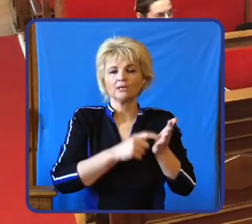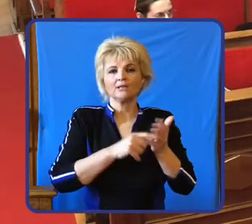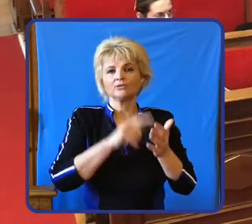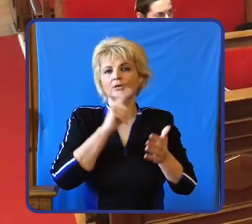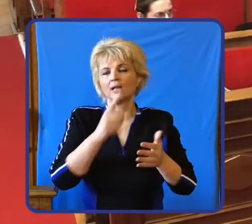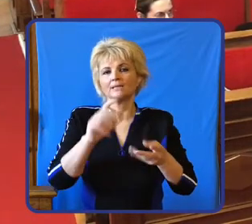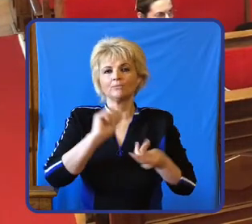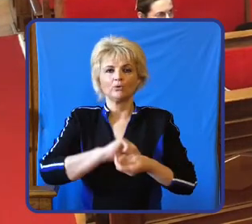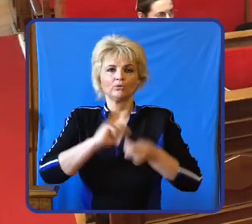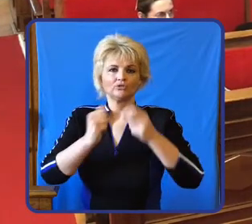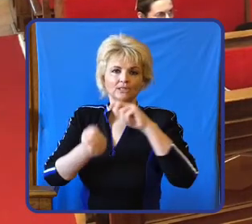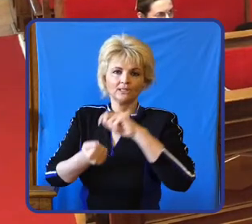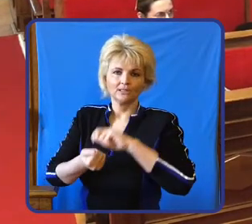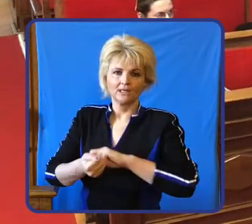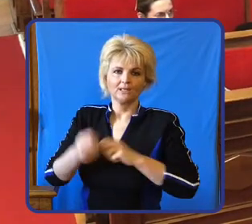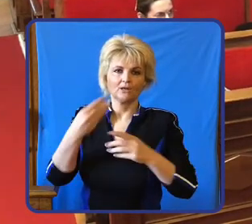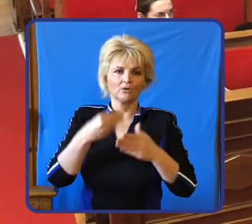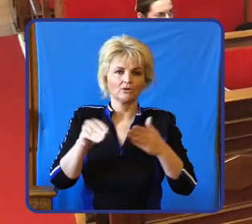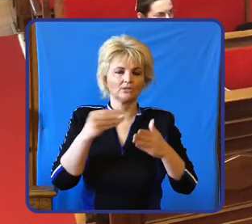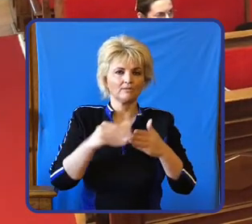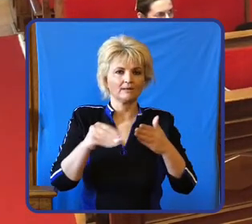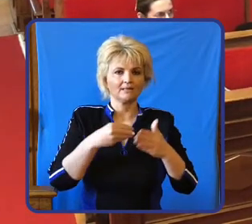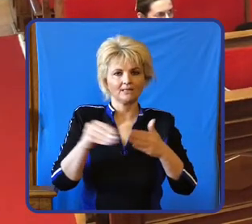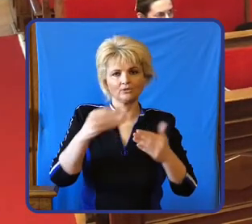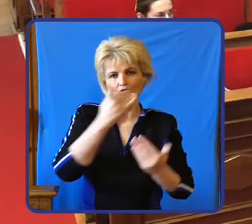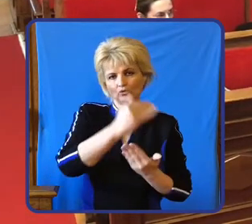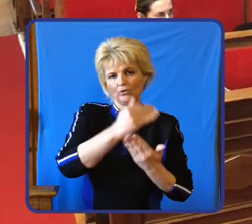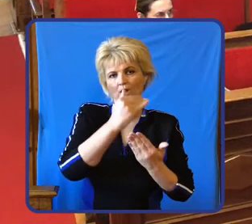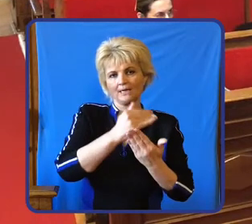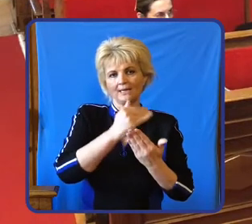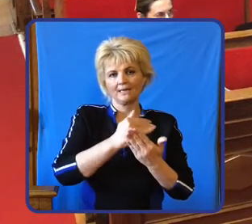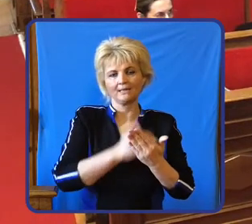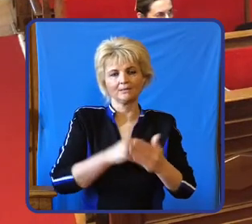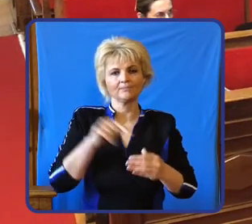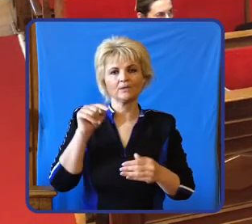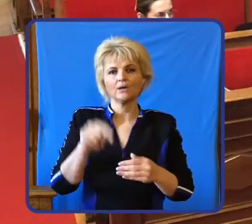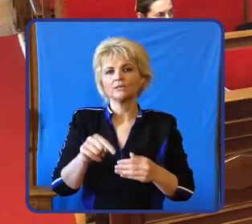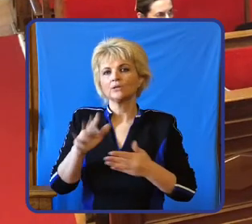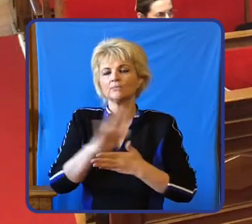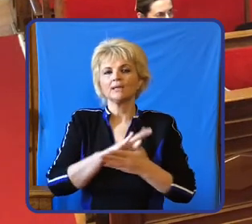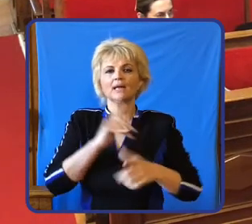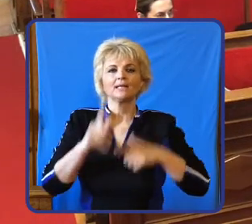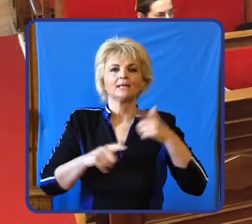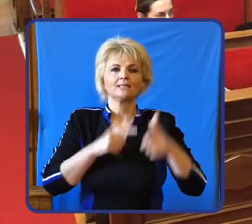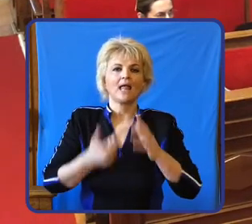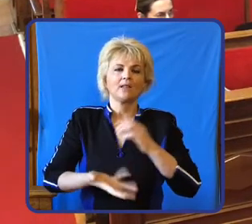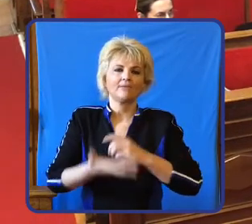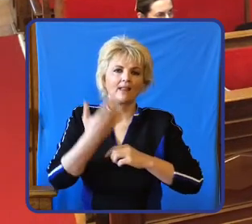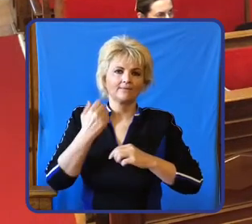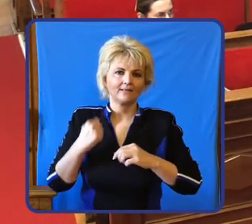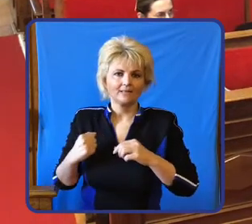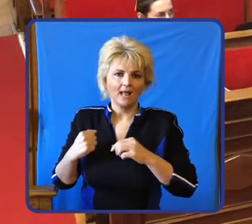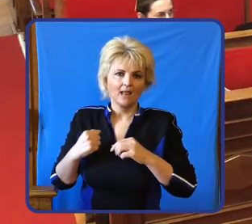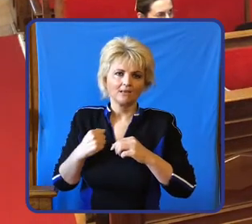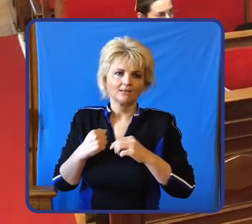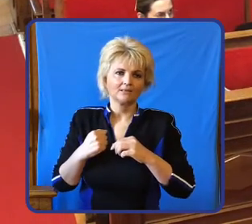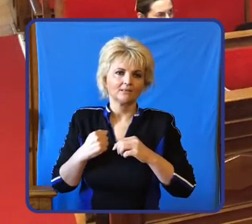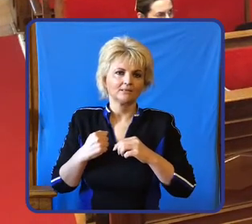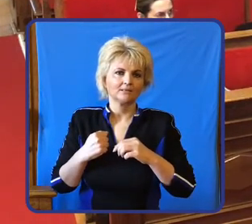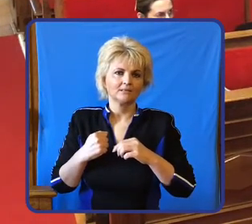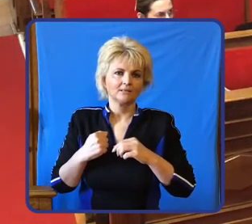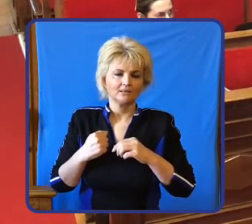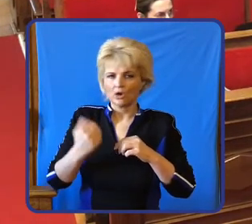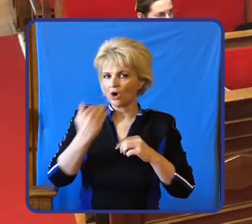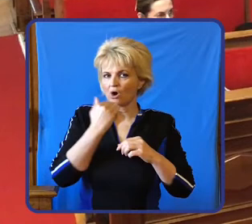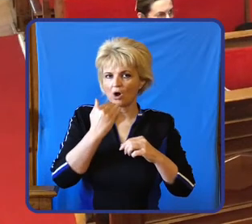lesz módosítani a költségvetés sorait. Az, hogy milyen hitelfelvételre szánja